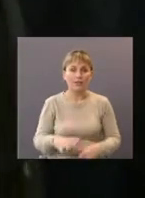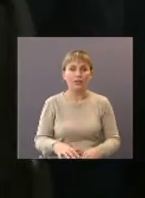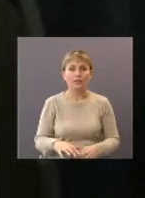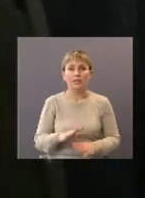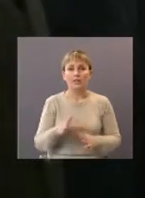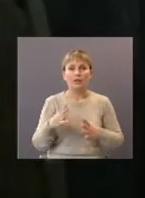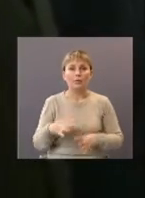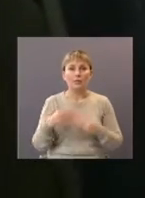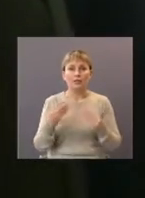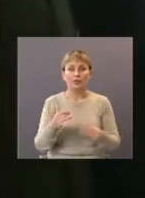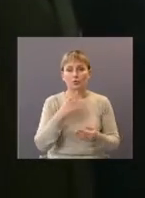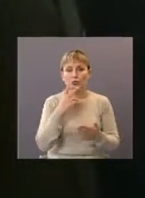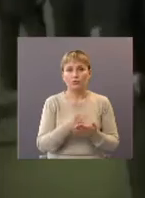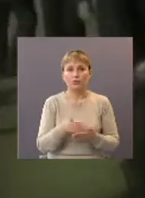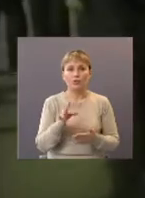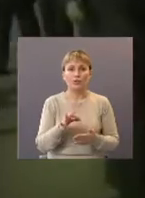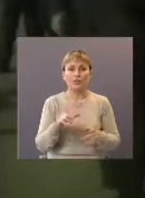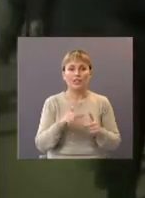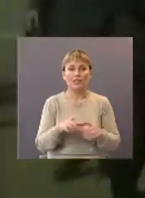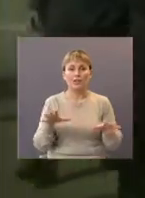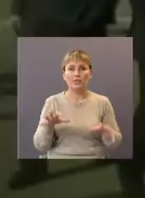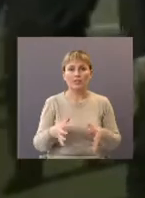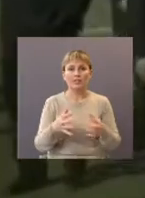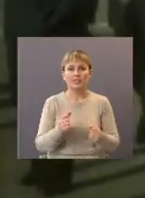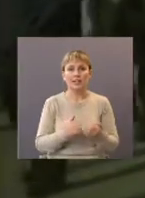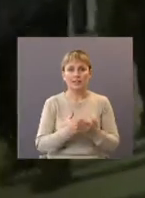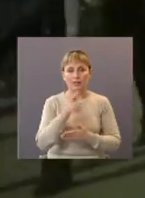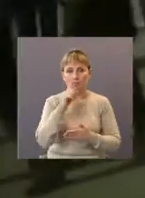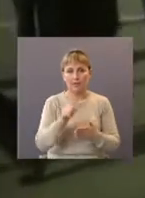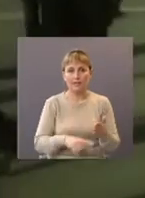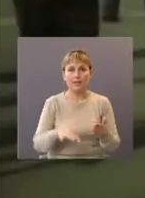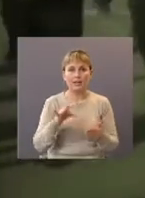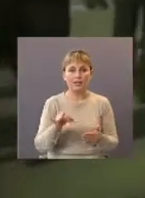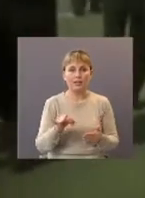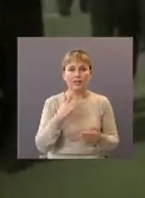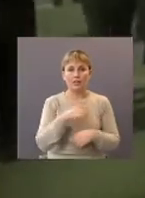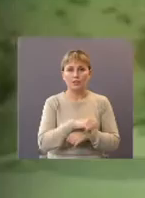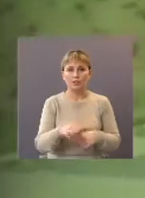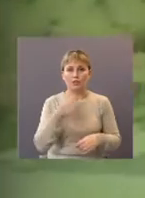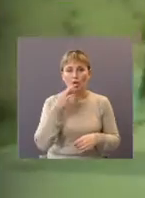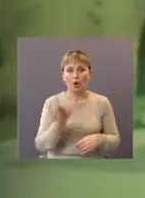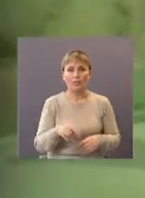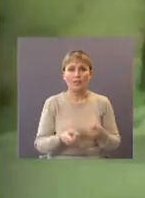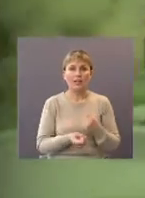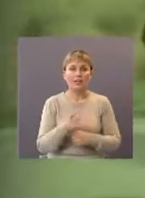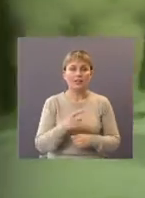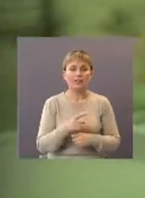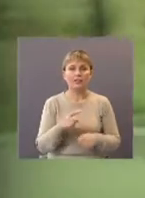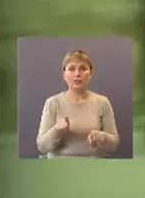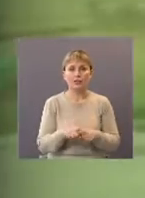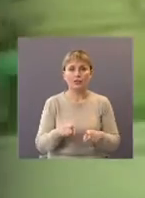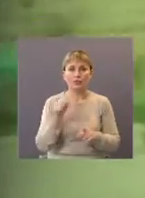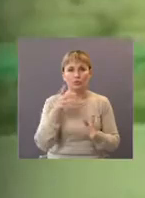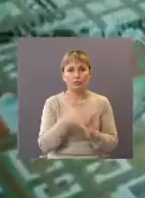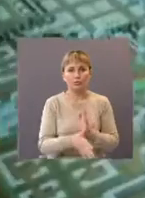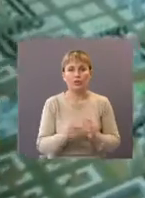Не обнадеживало увиденное, но слова президента взяли верх, поверили. И упомянутый зарубежный опыт здесь оказался как нельзя кстати.